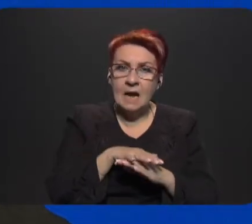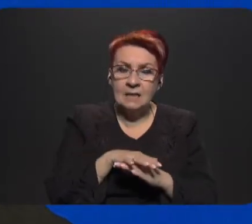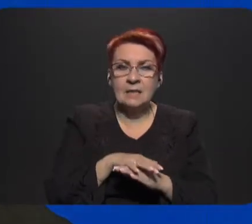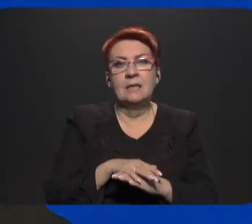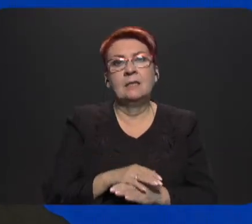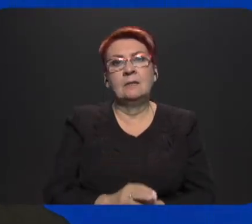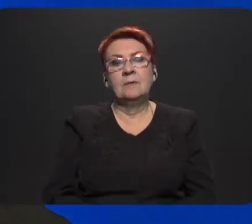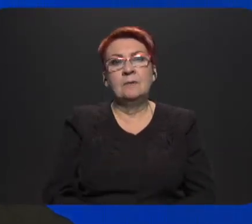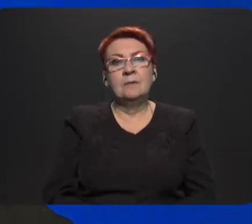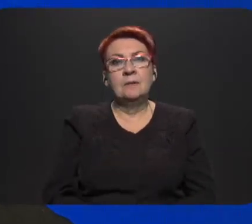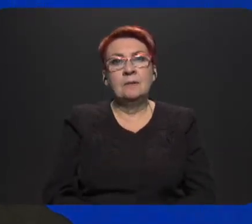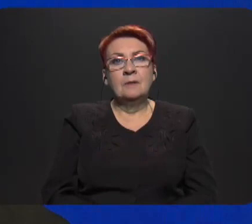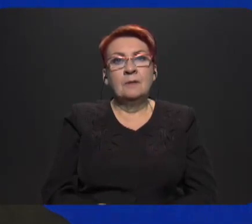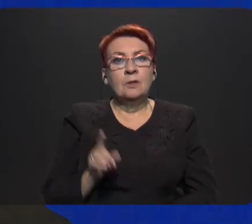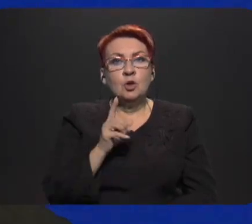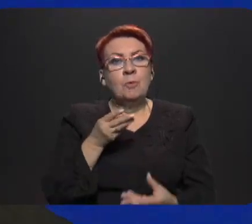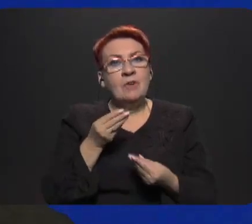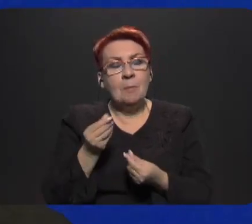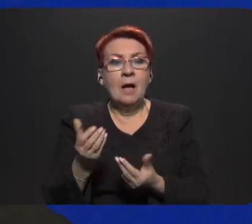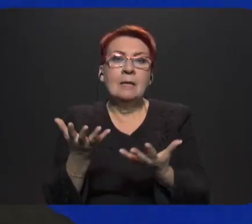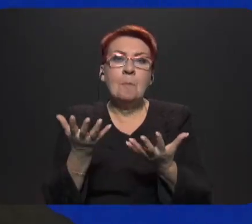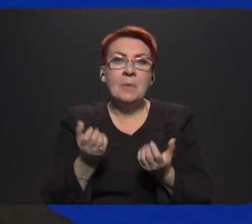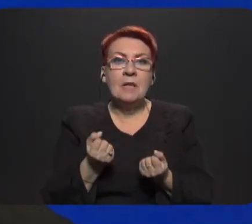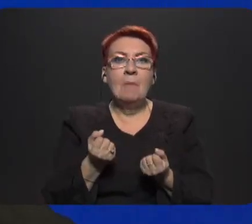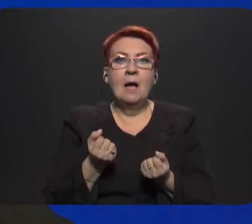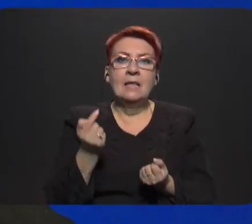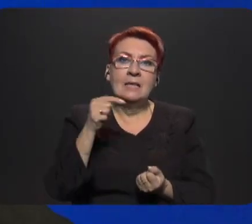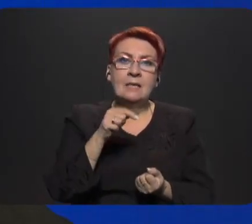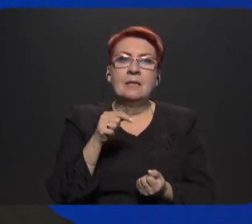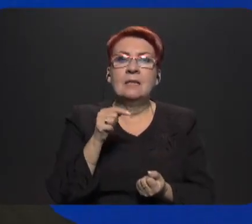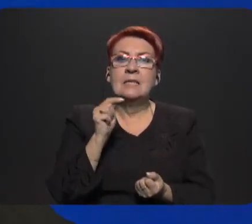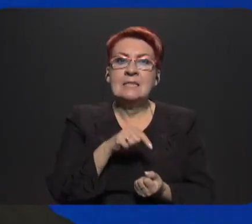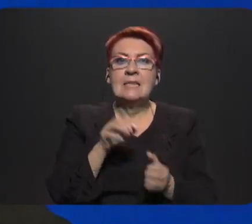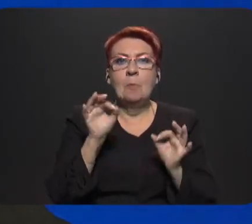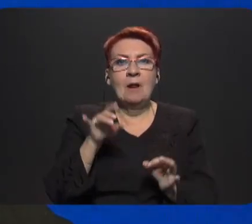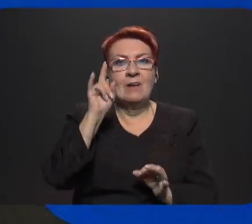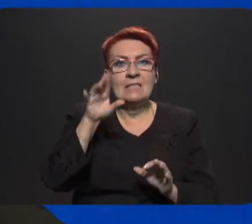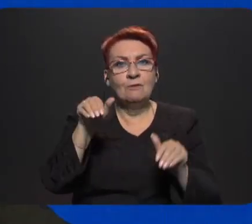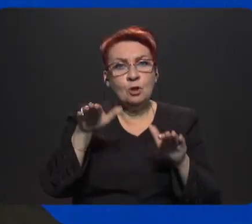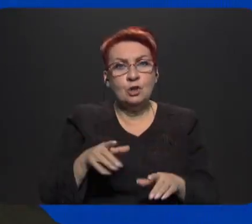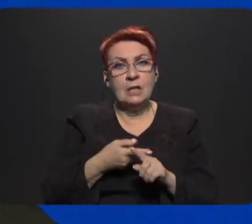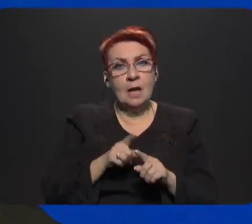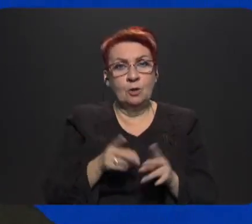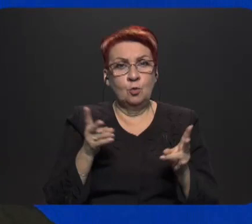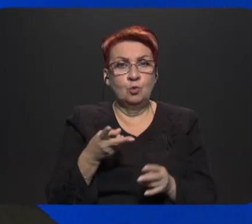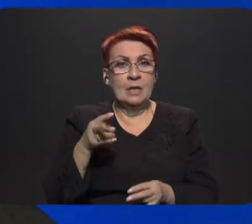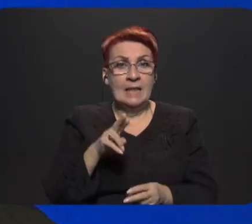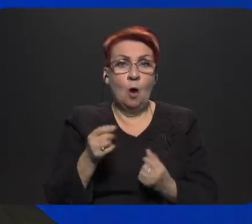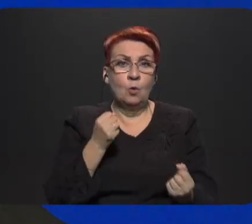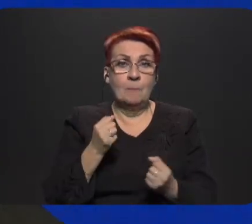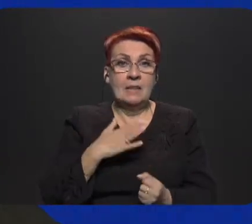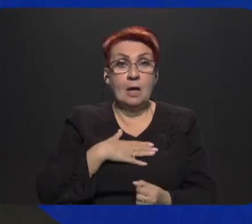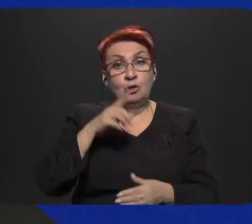оно как-то влияло, принимало те православные решения, которые нужны для укрепления нашей